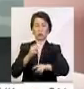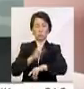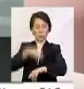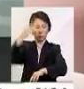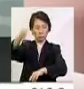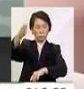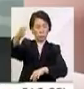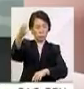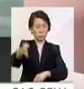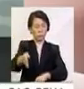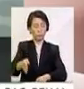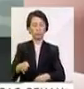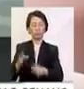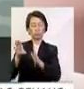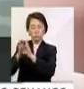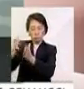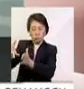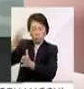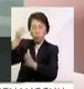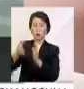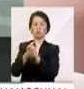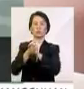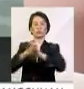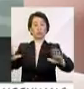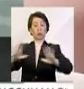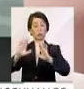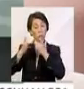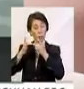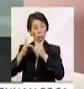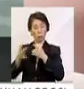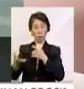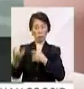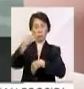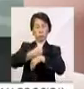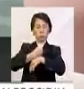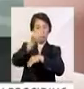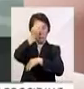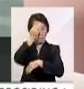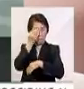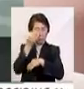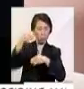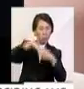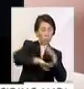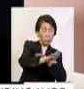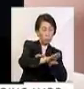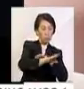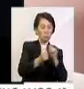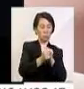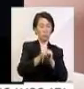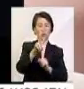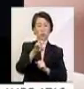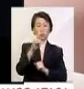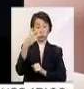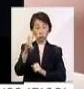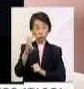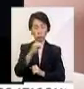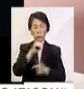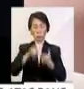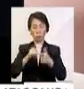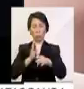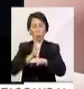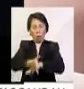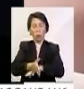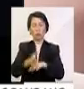semasa. Mengambil iktibar insiden keselamatan cyber seperti serangan ransomware WannaCry pada tahun 2017 dan